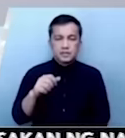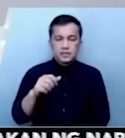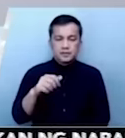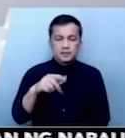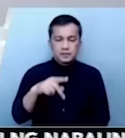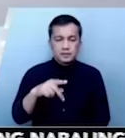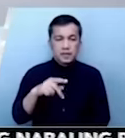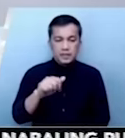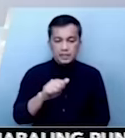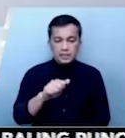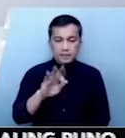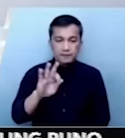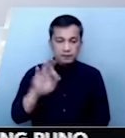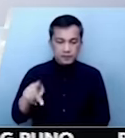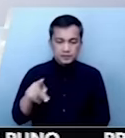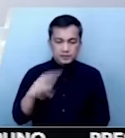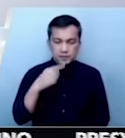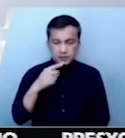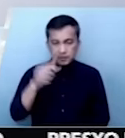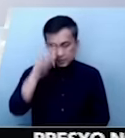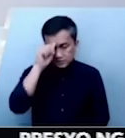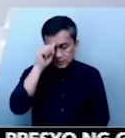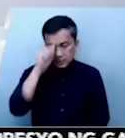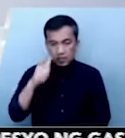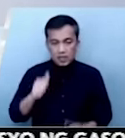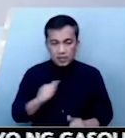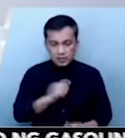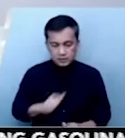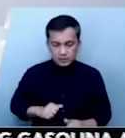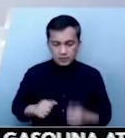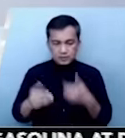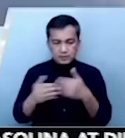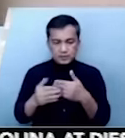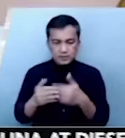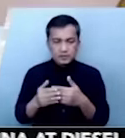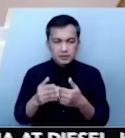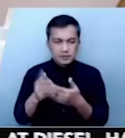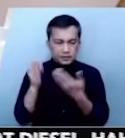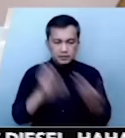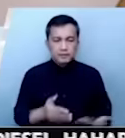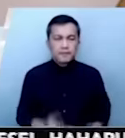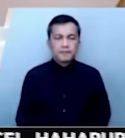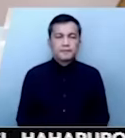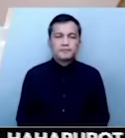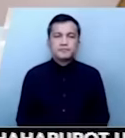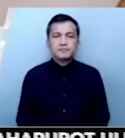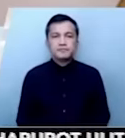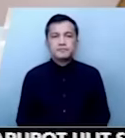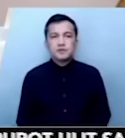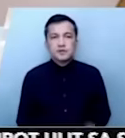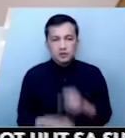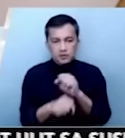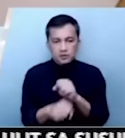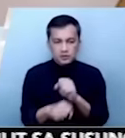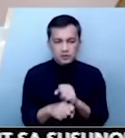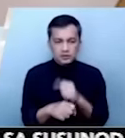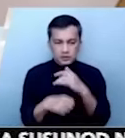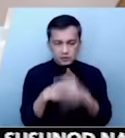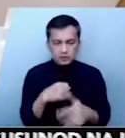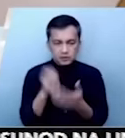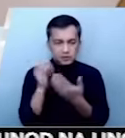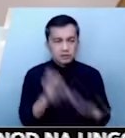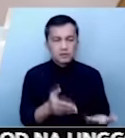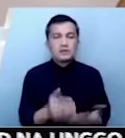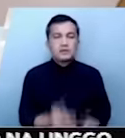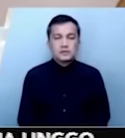ayon mismo sa Indian Ambassador ay nalalapit na ang delivery. Well, we're working towards the earliest possible arrival.